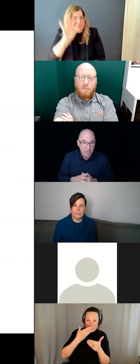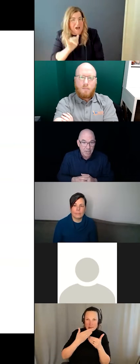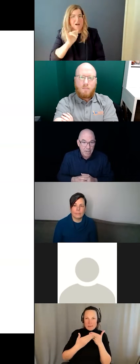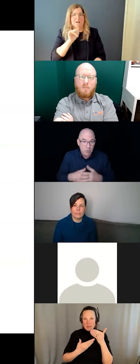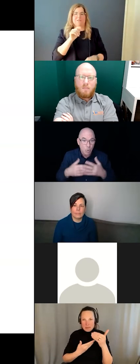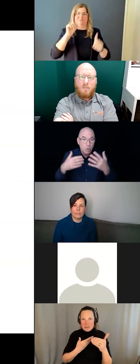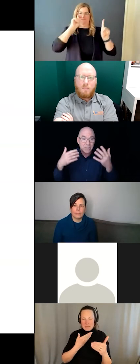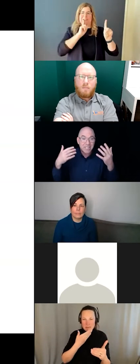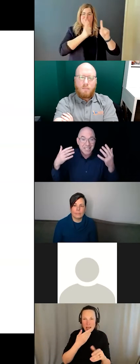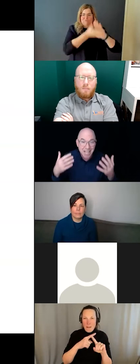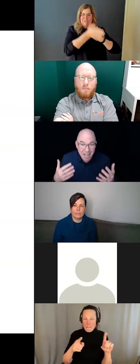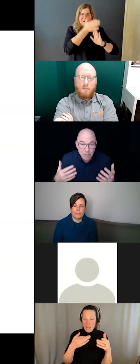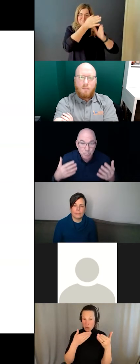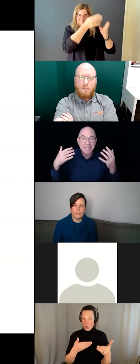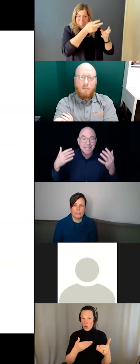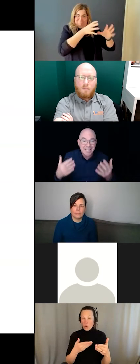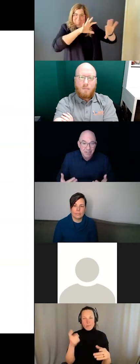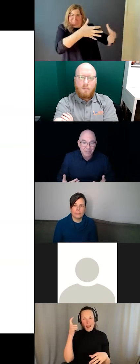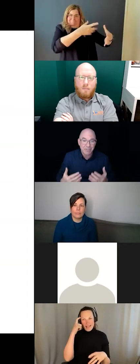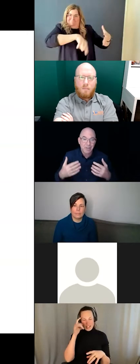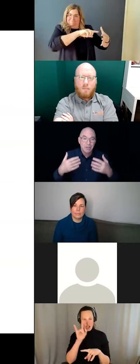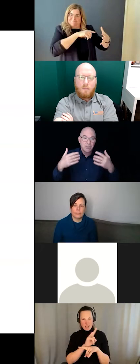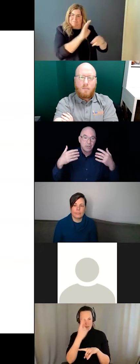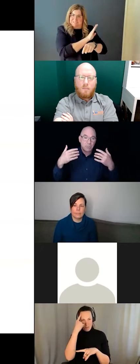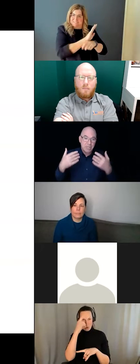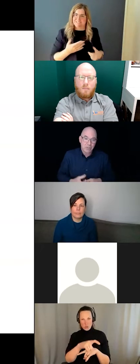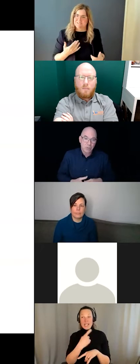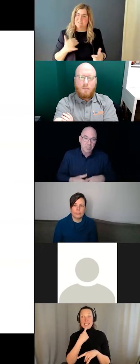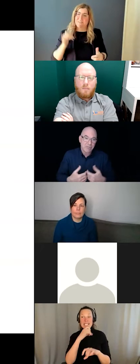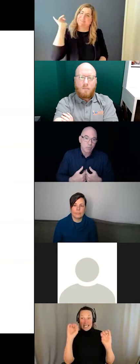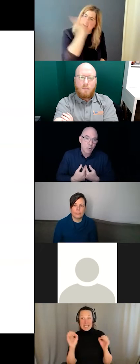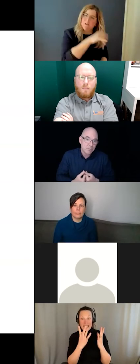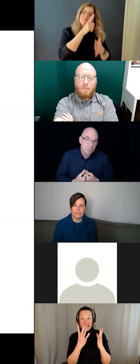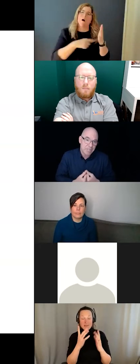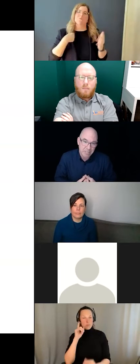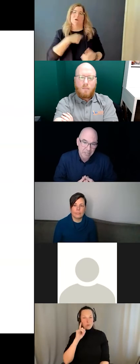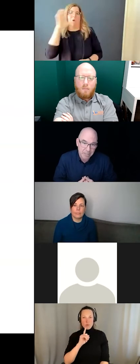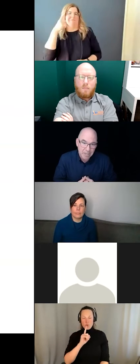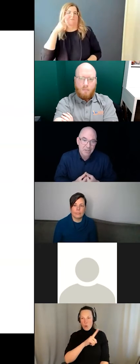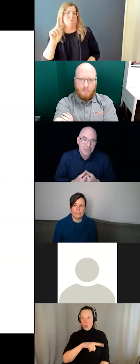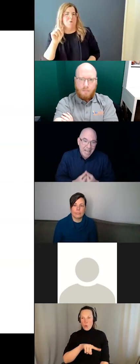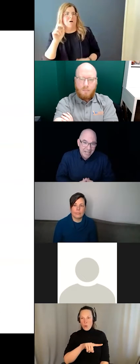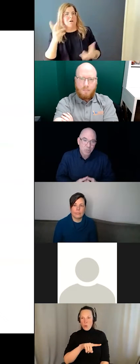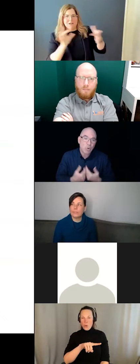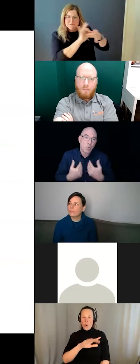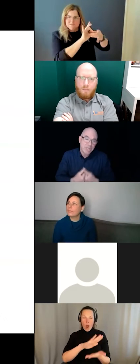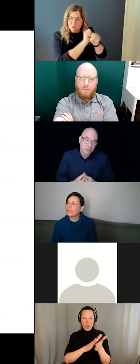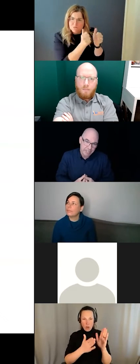bêta présentement, mais imaginez-vous l'intelligence artificielle pour cela, conçue par les